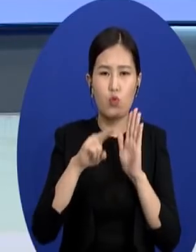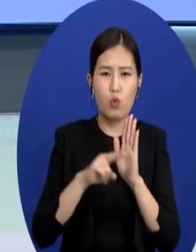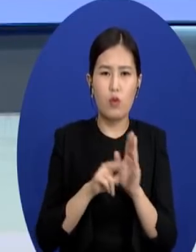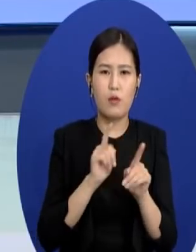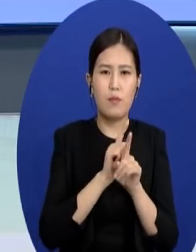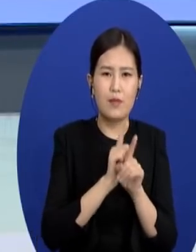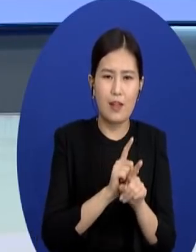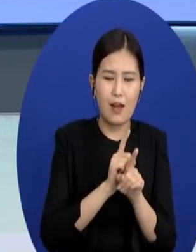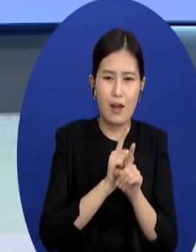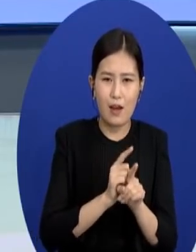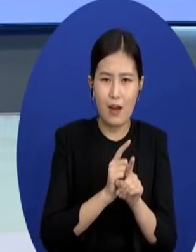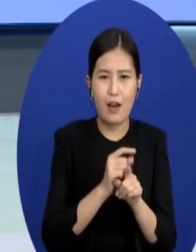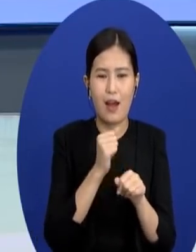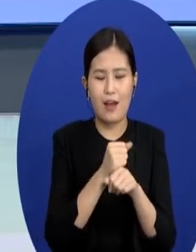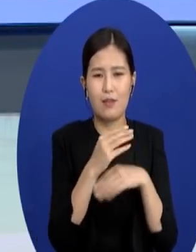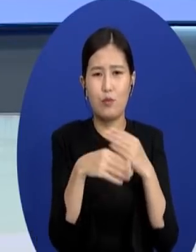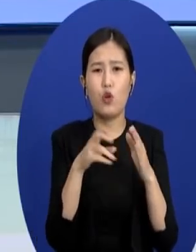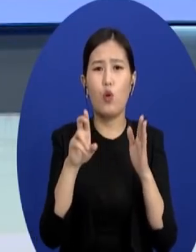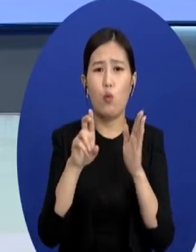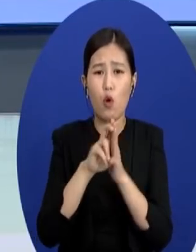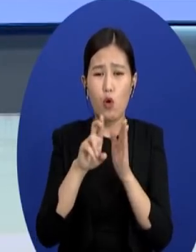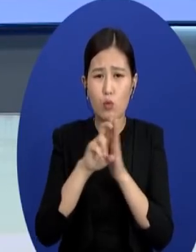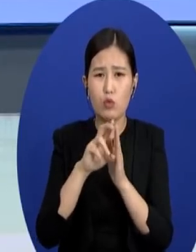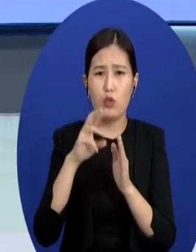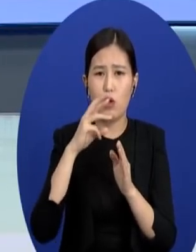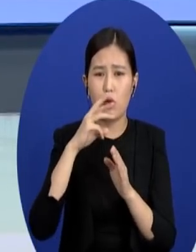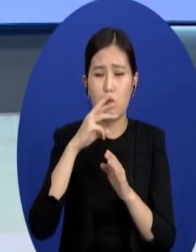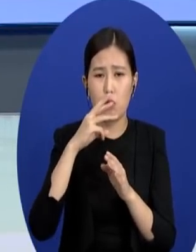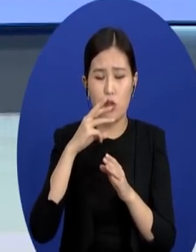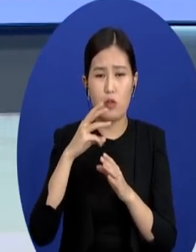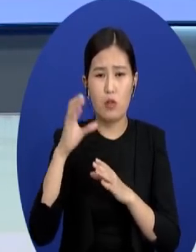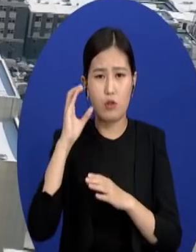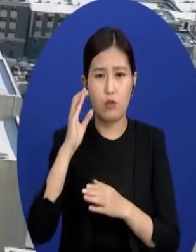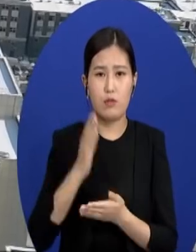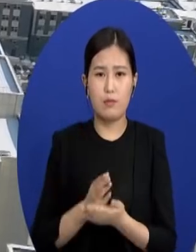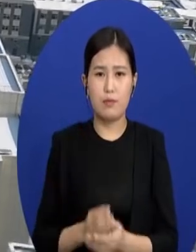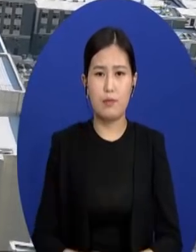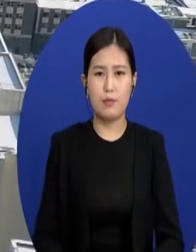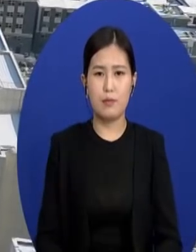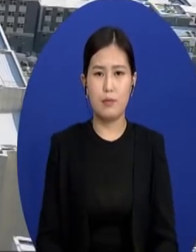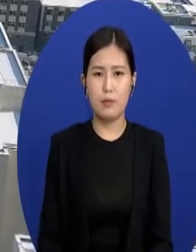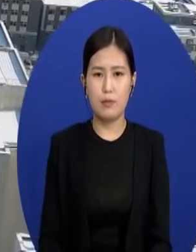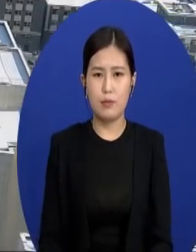ажиллагаагаа эхлүүлэх боломжтой гэж аж ахуйн өвчүүд үзэж байгаа юм.